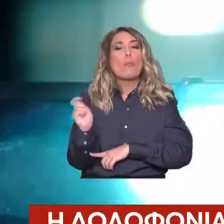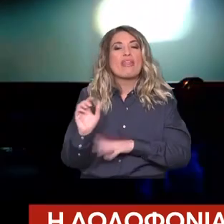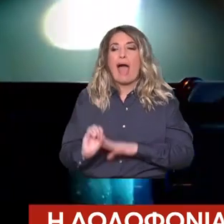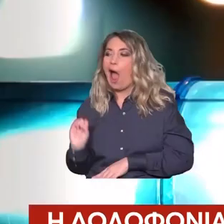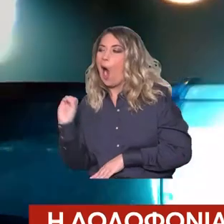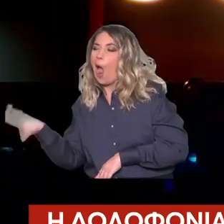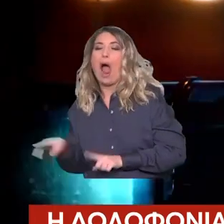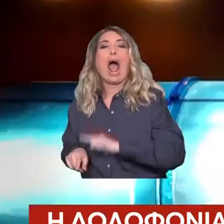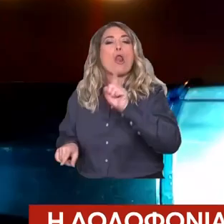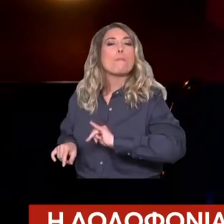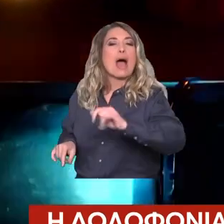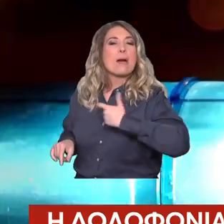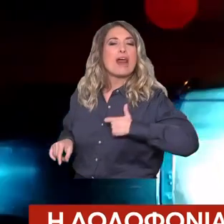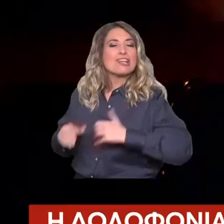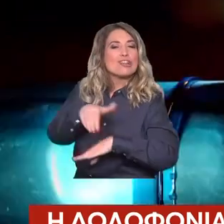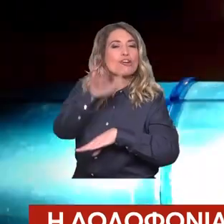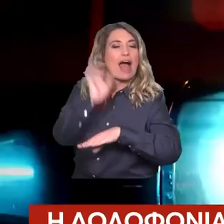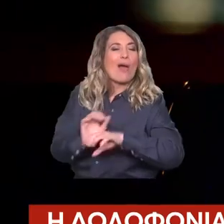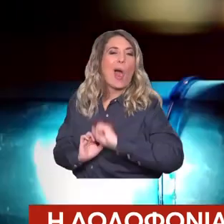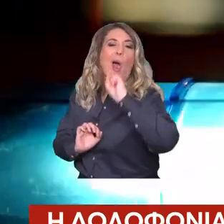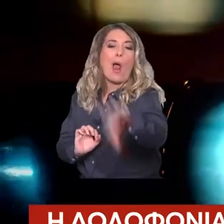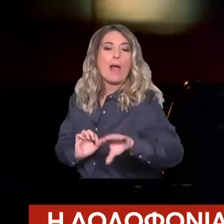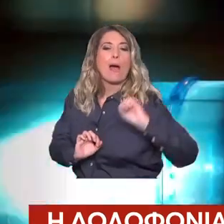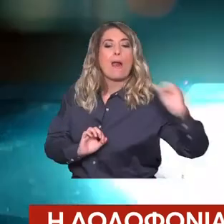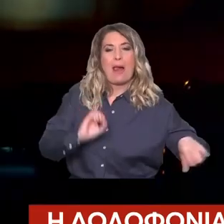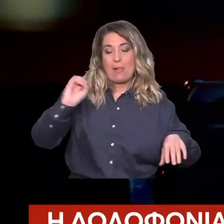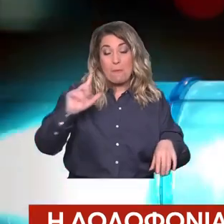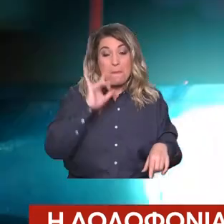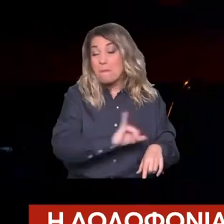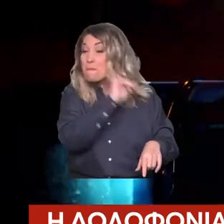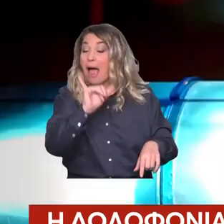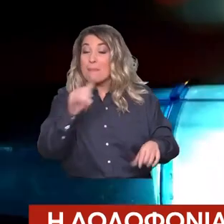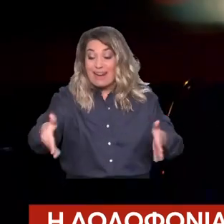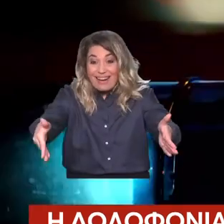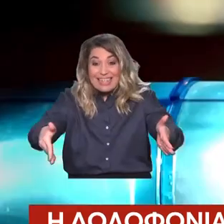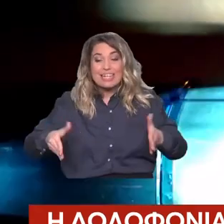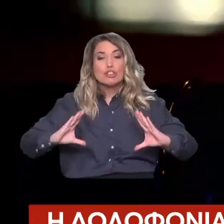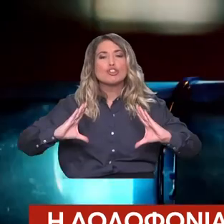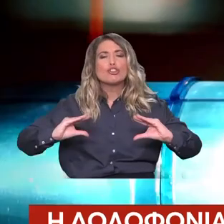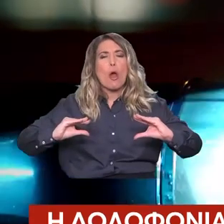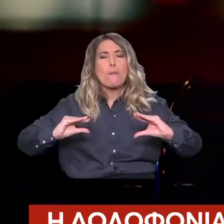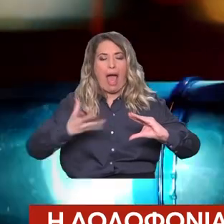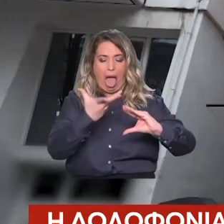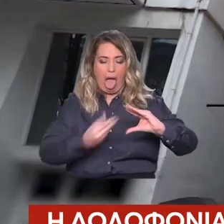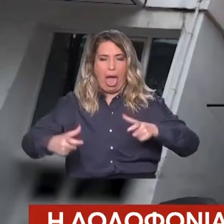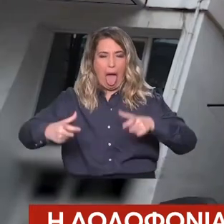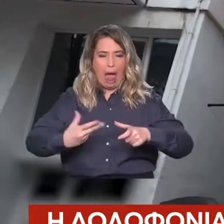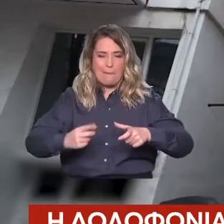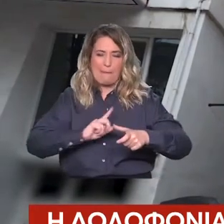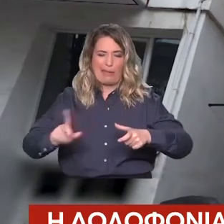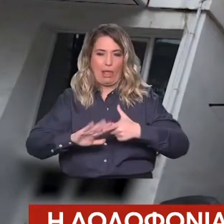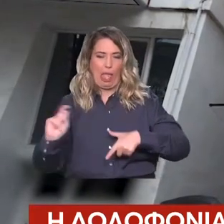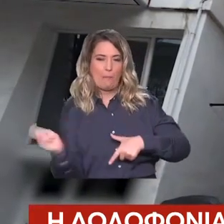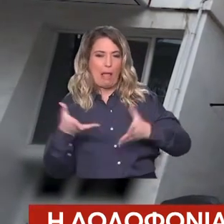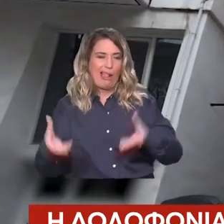προσωπικά αντικείμενα του θύματος, το μέσο τέλεσης και το στρώμα του κρεβατιού, επί του οποίου δολοφονήθηκε το θύμα. Είναι